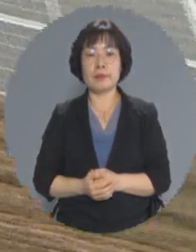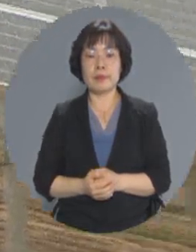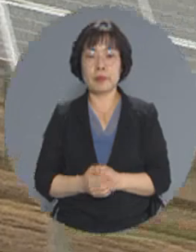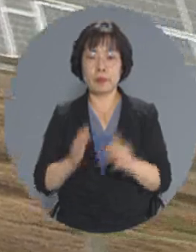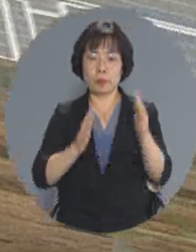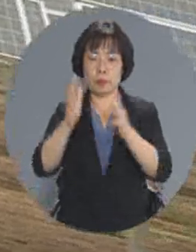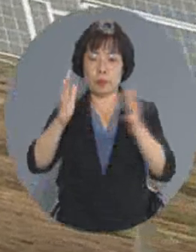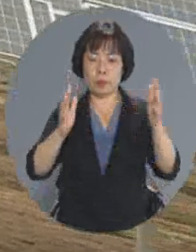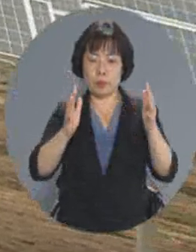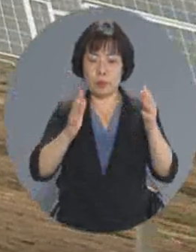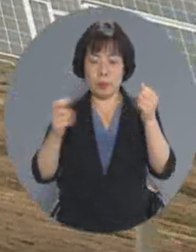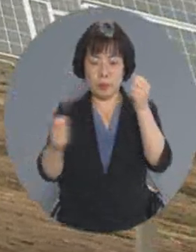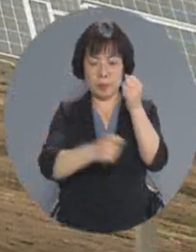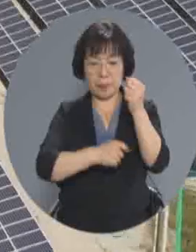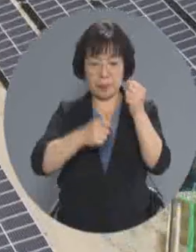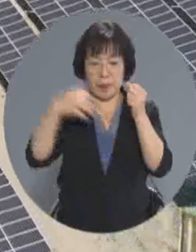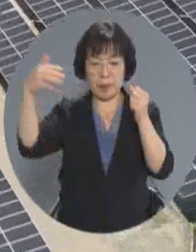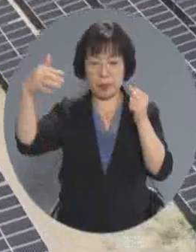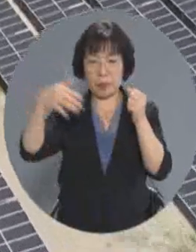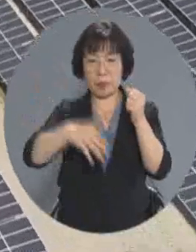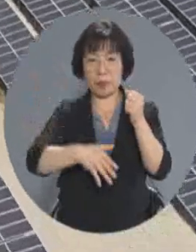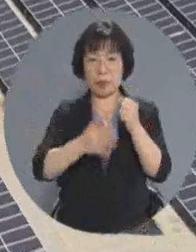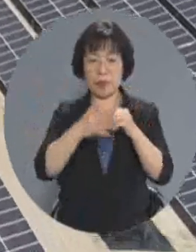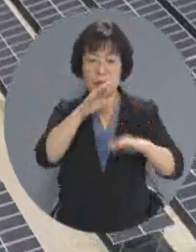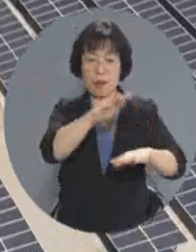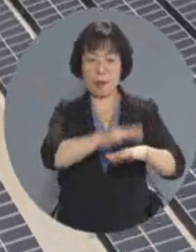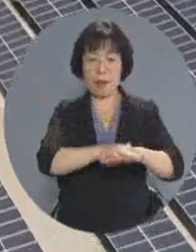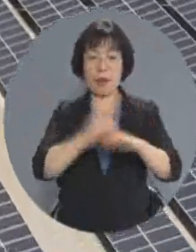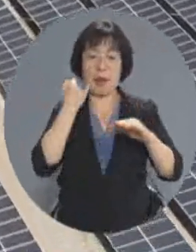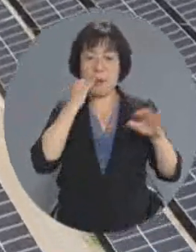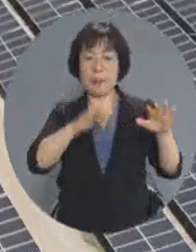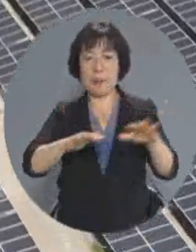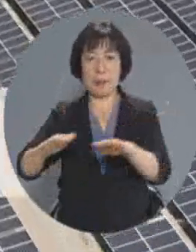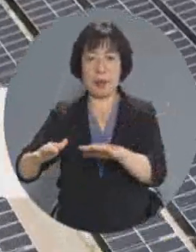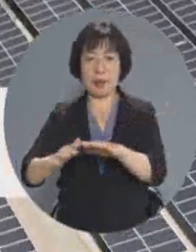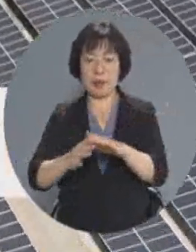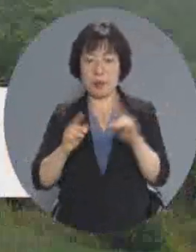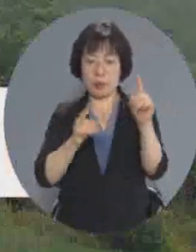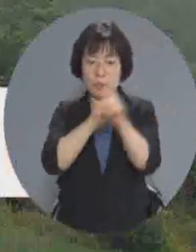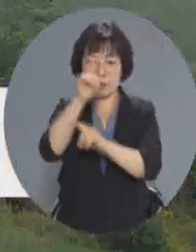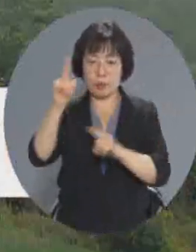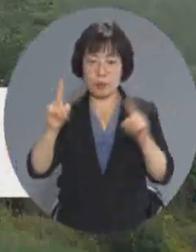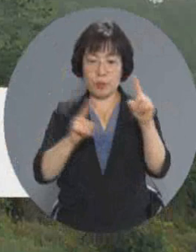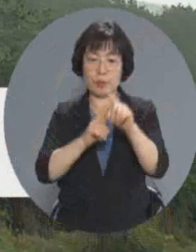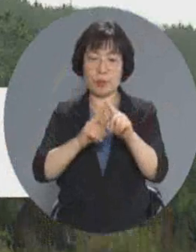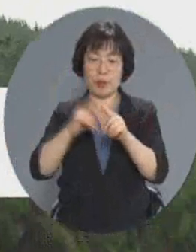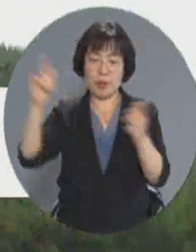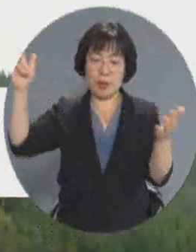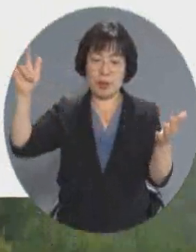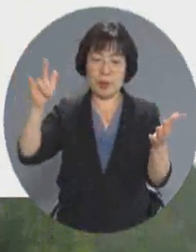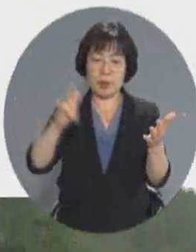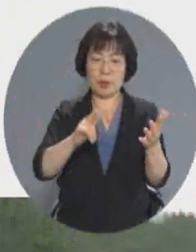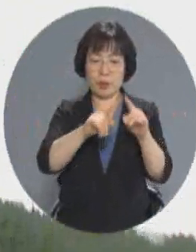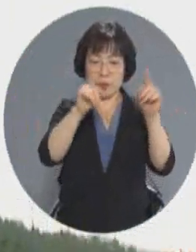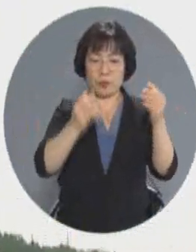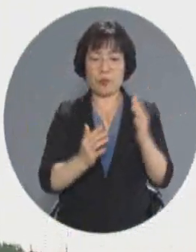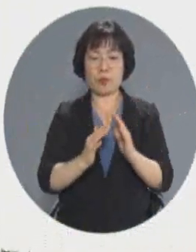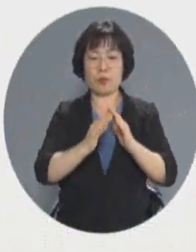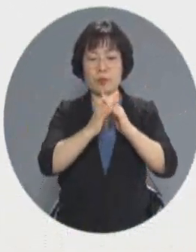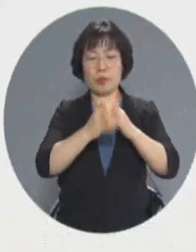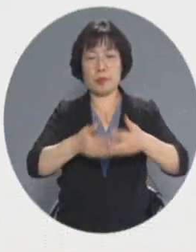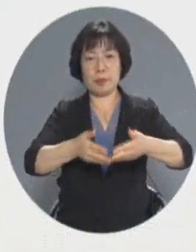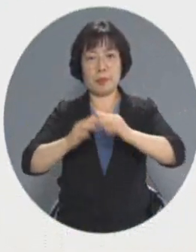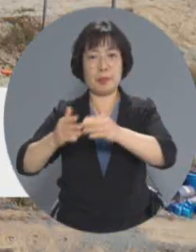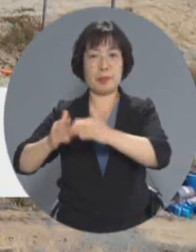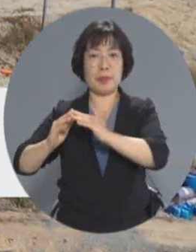울창한 수목이 베어나간 산비탈. 논과 밭, 바닷가에도 태양광 패널과 풍력 발전기가 우후 죽순처럼